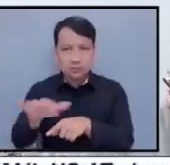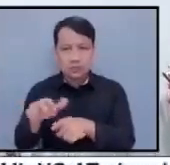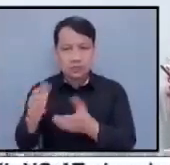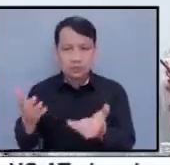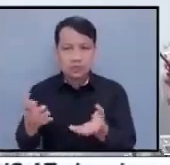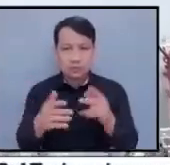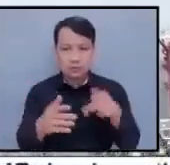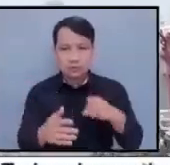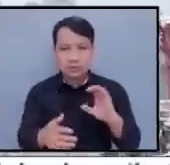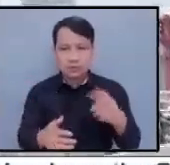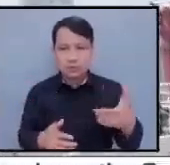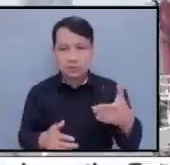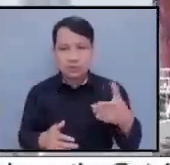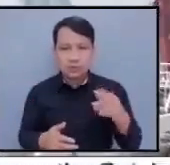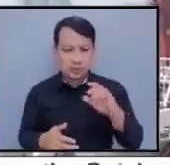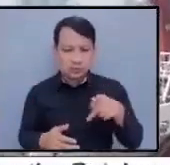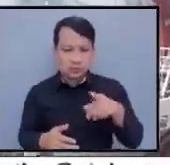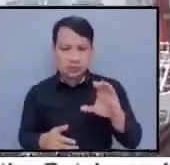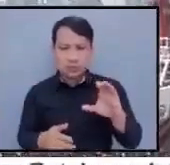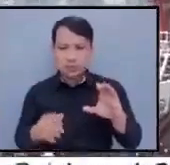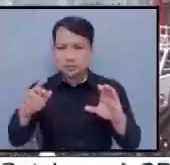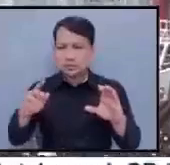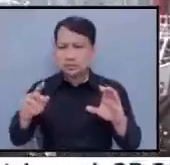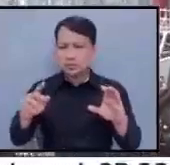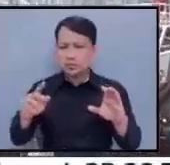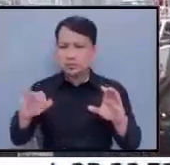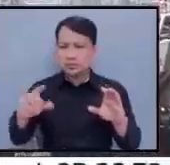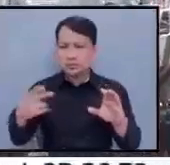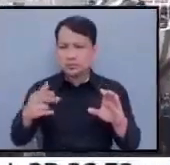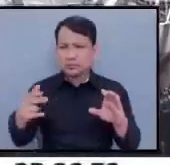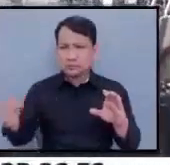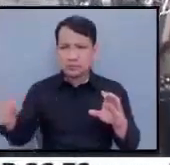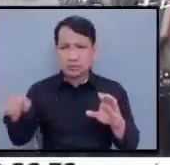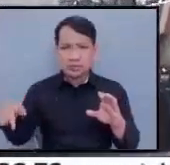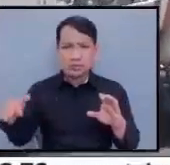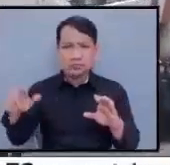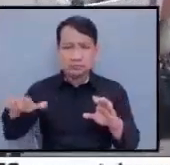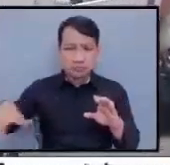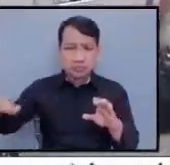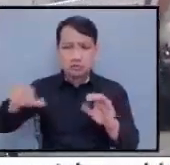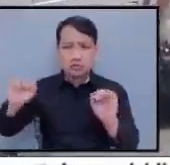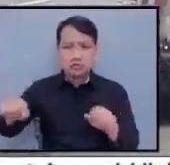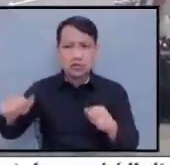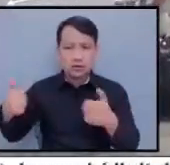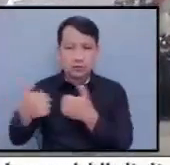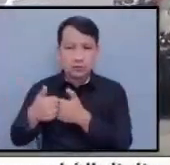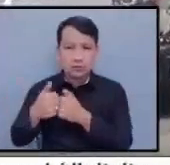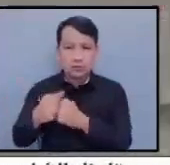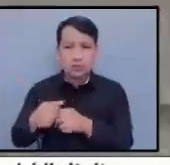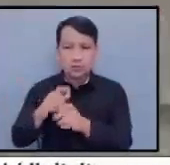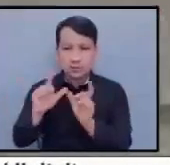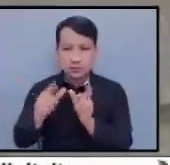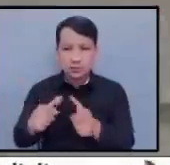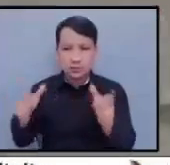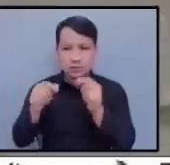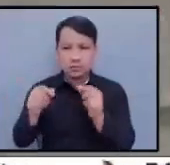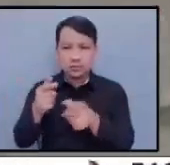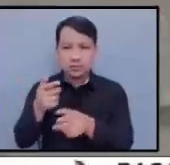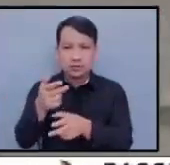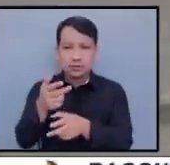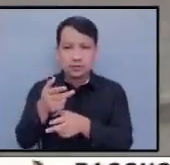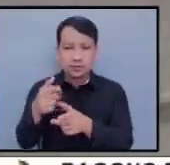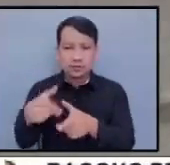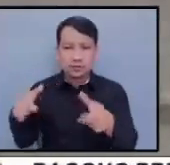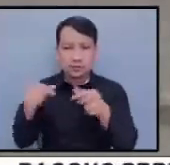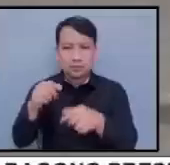at Directorate of Sea Transportation ng Indonesia sa ilalim ng pangangasiwa ng Japan Coast Guard. Isinasagawa